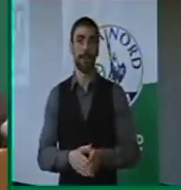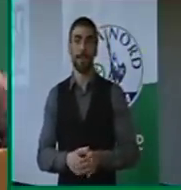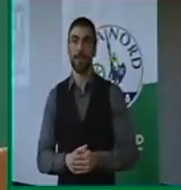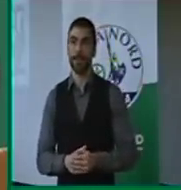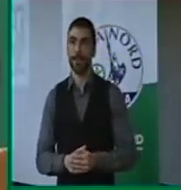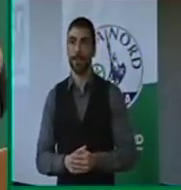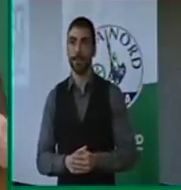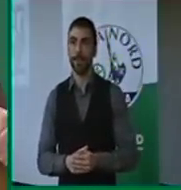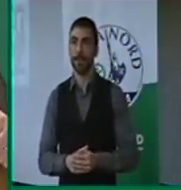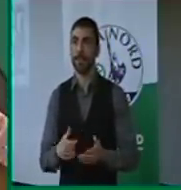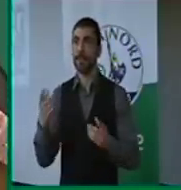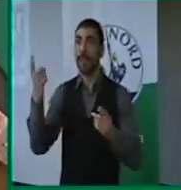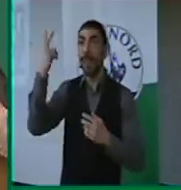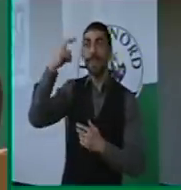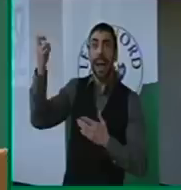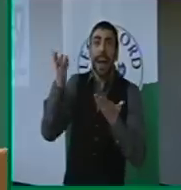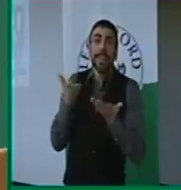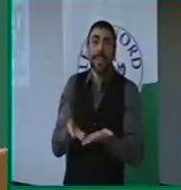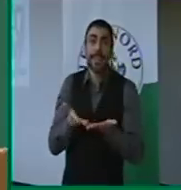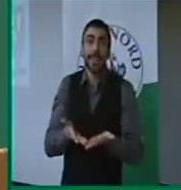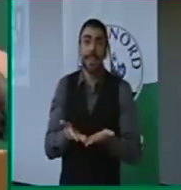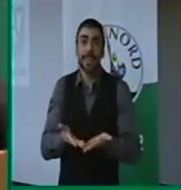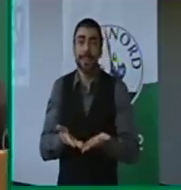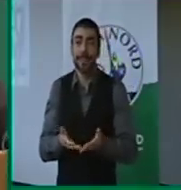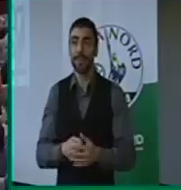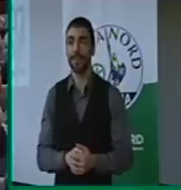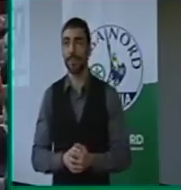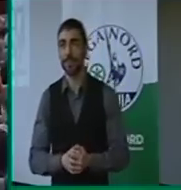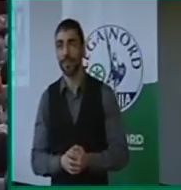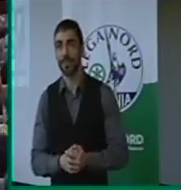corruzione sono le tasse